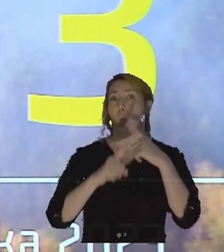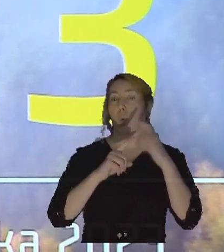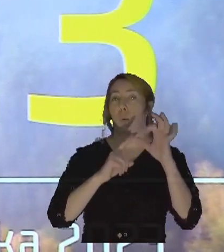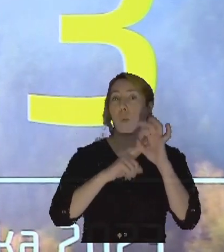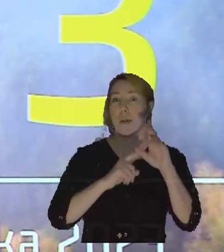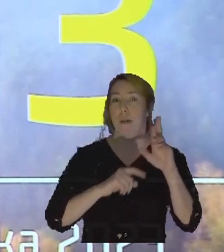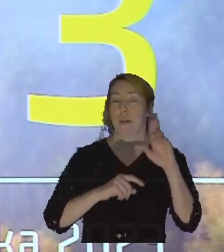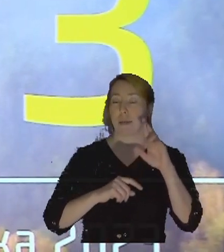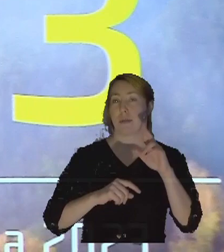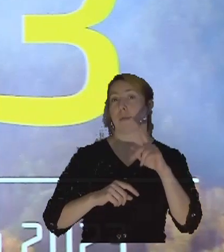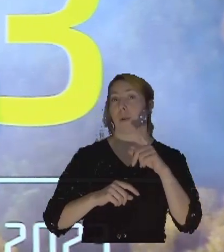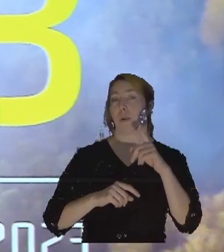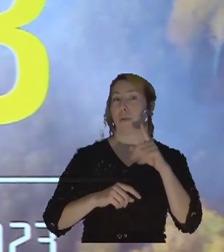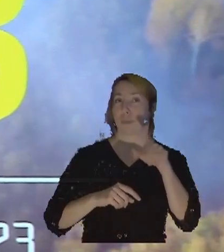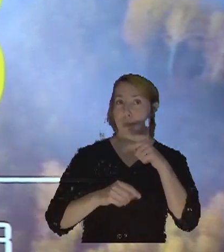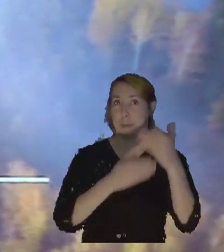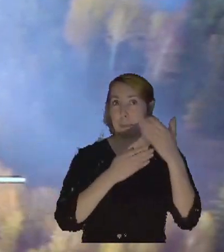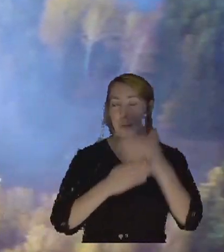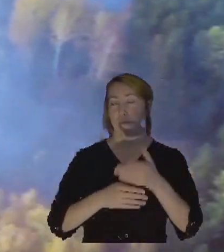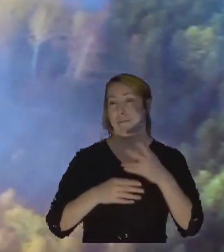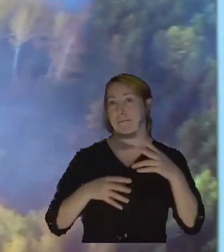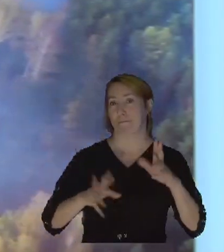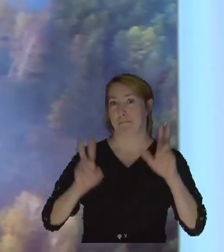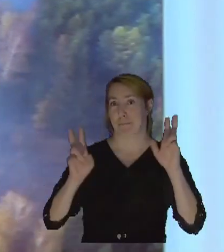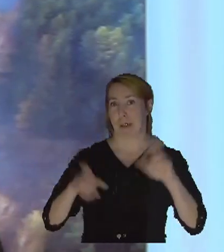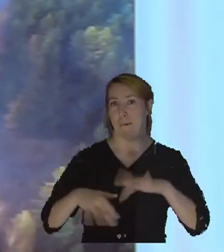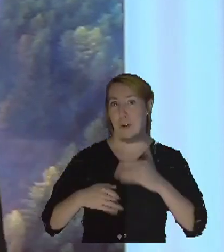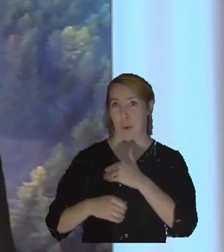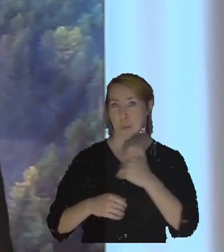do Wielkopolskiej Ofensywy Turystycznej.